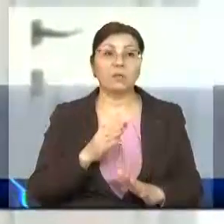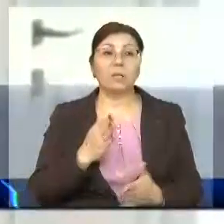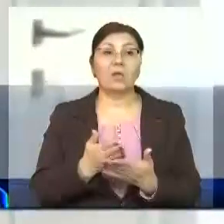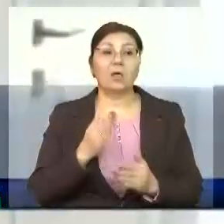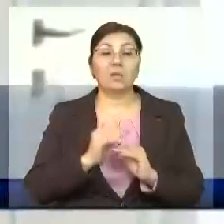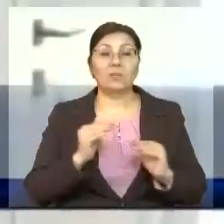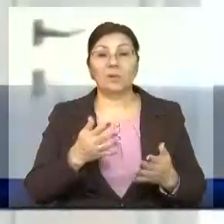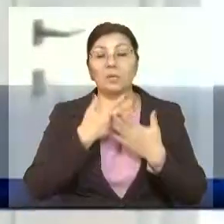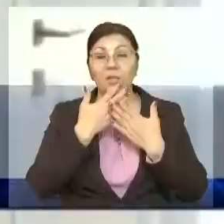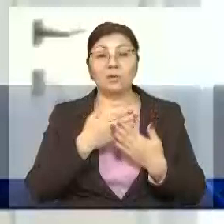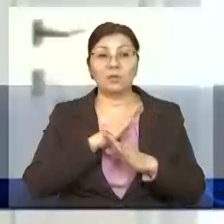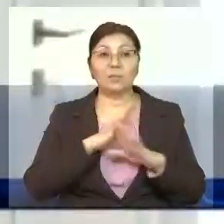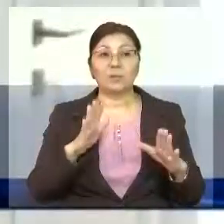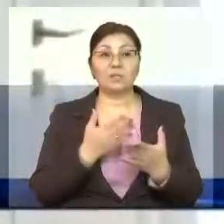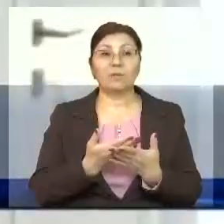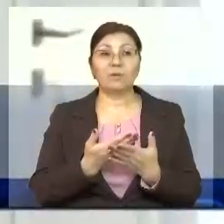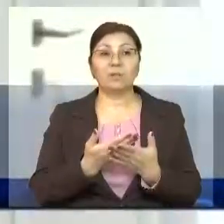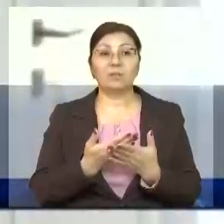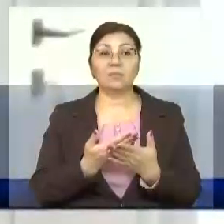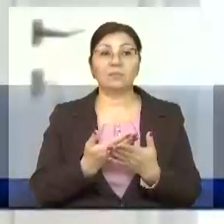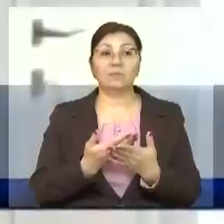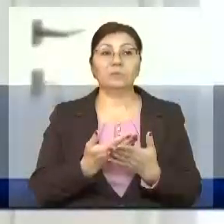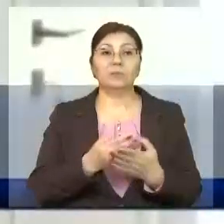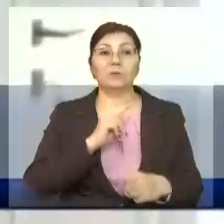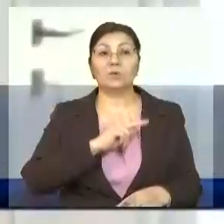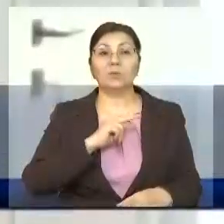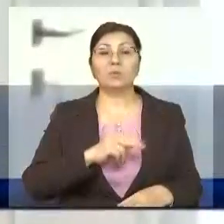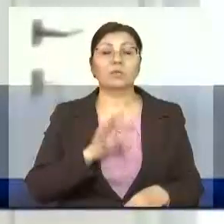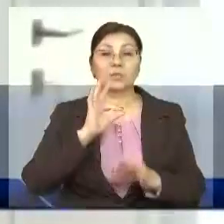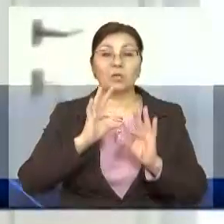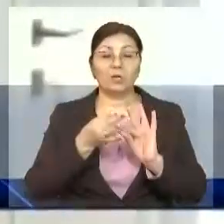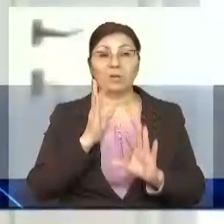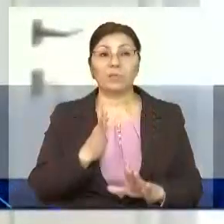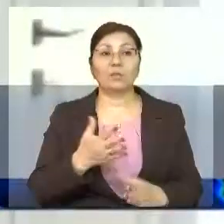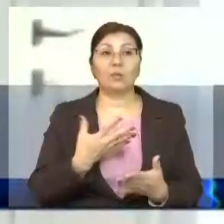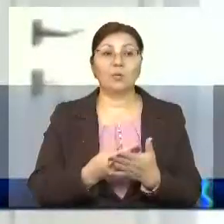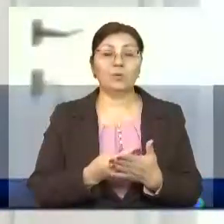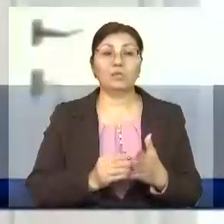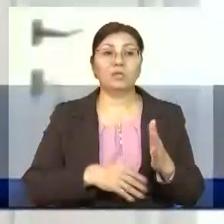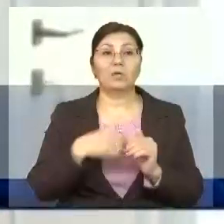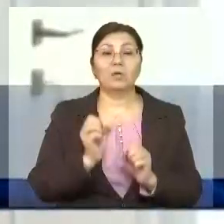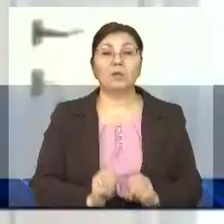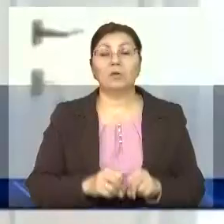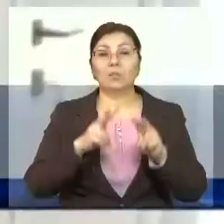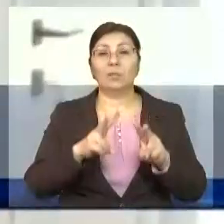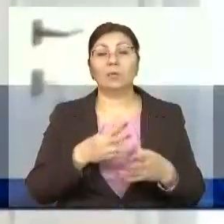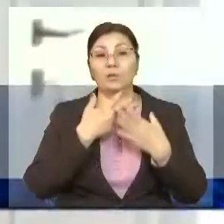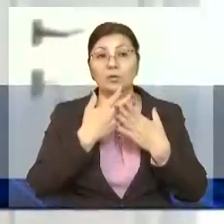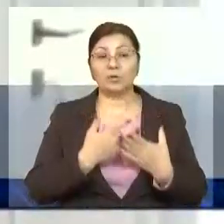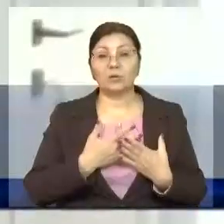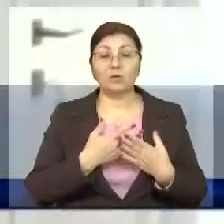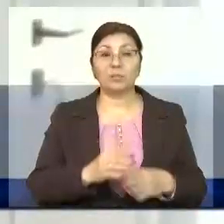оқытырған балаларын жақсы көрмесе, онда оған жұмыс жасау қиындау соғады. Мен өзім мамандығымды өте жақсы сүйіп